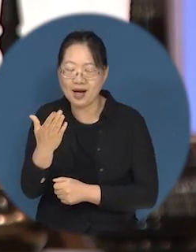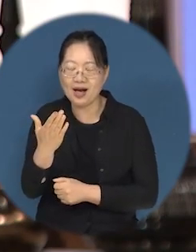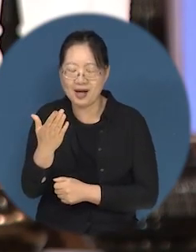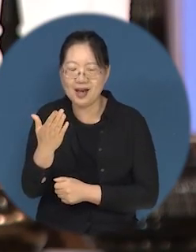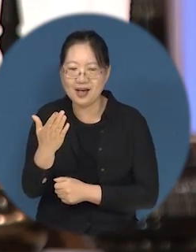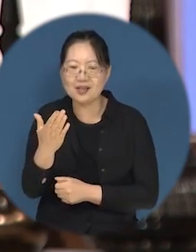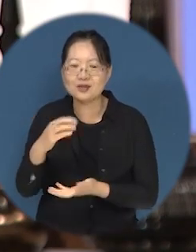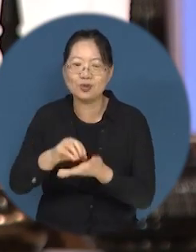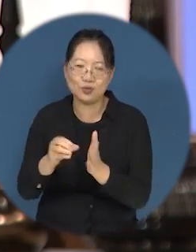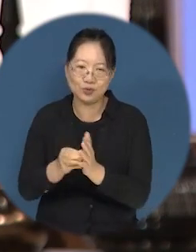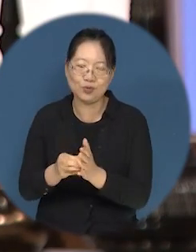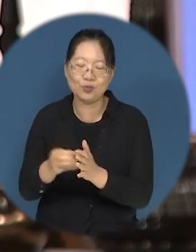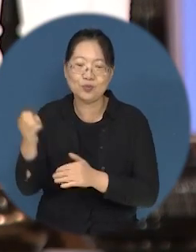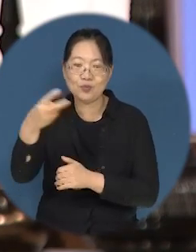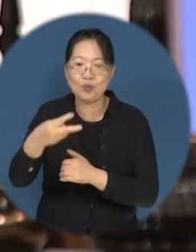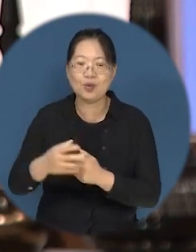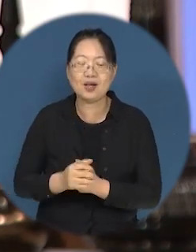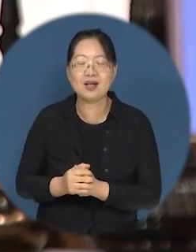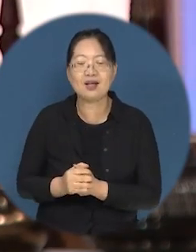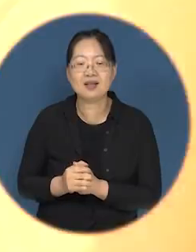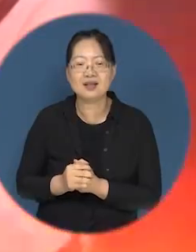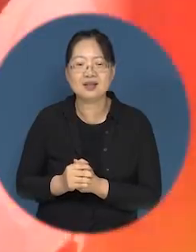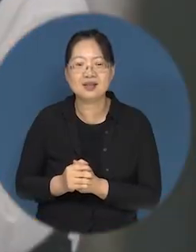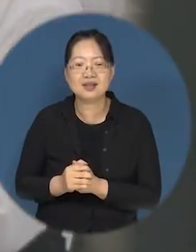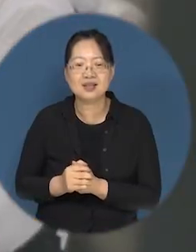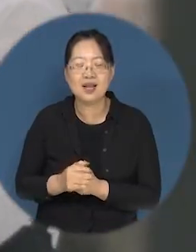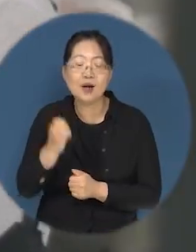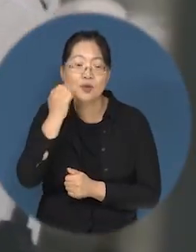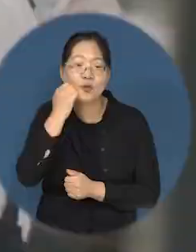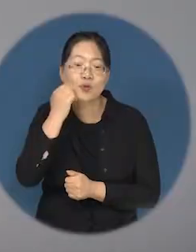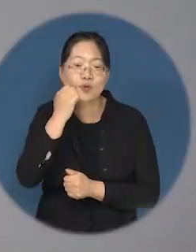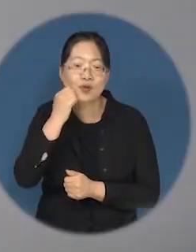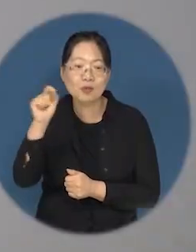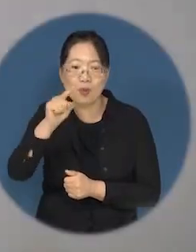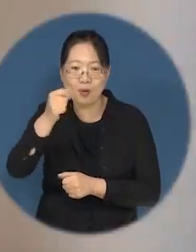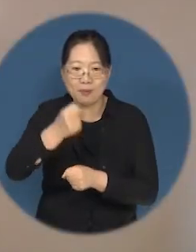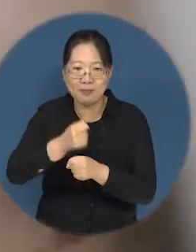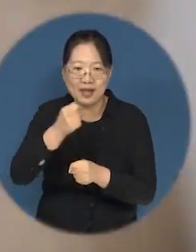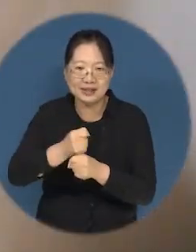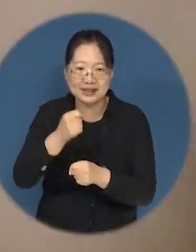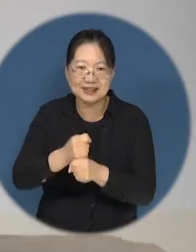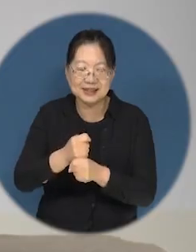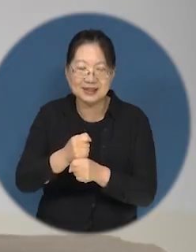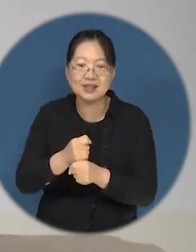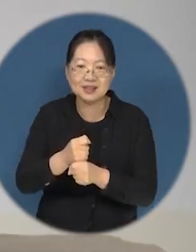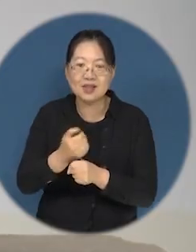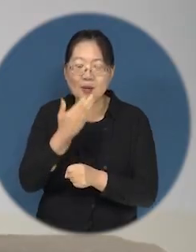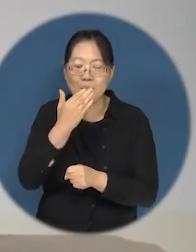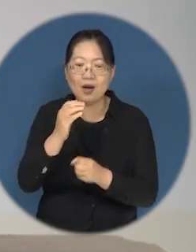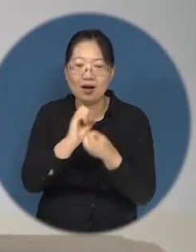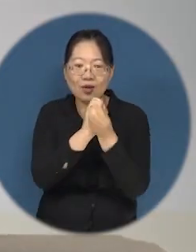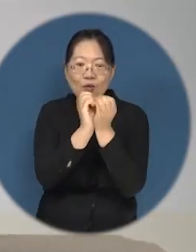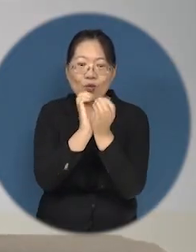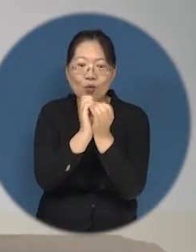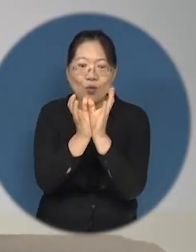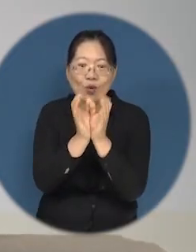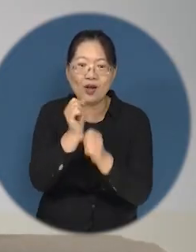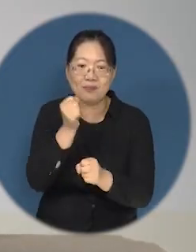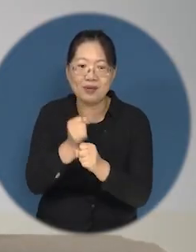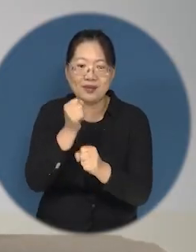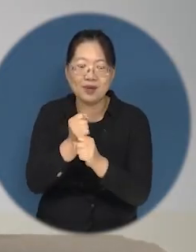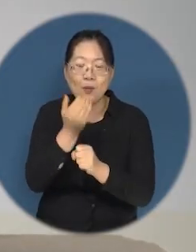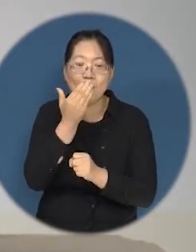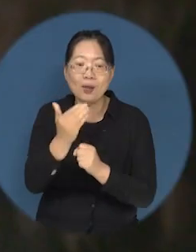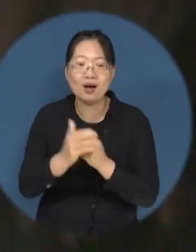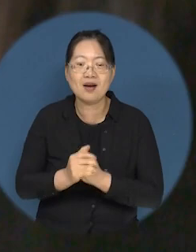하실 수가 있어야 되고, 예. 그리고 또 예를 들어서 뭐 비스켓 어떤 생산 라인에다 일을 할 수 있거나 꽃을 할 수